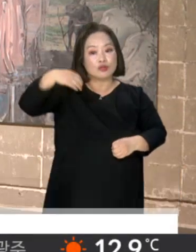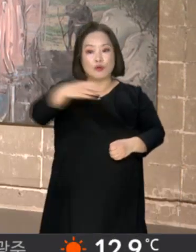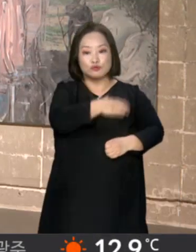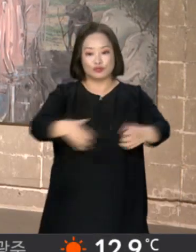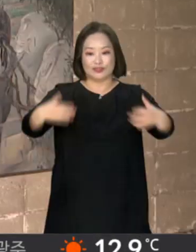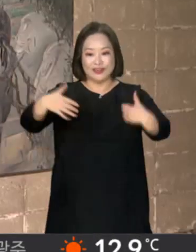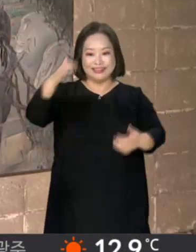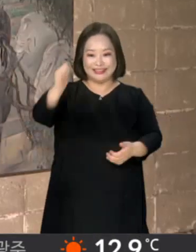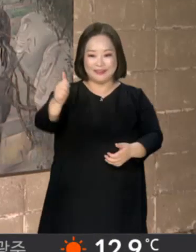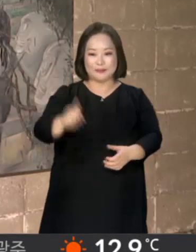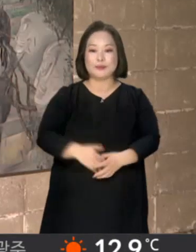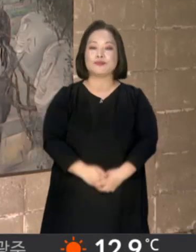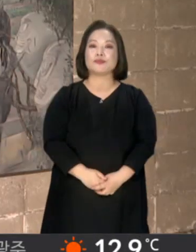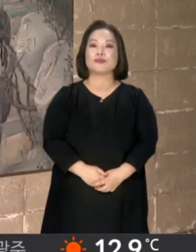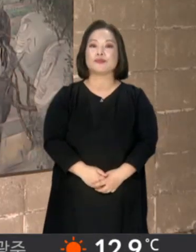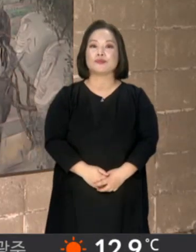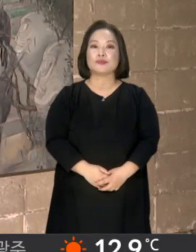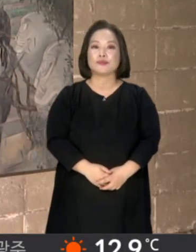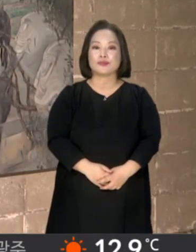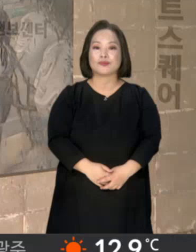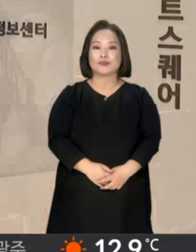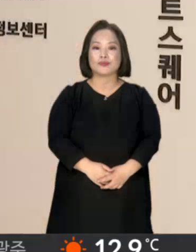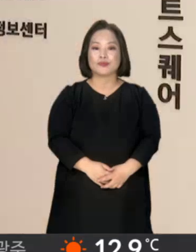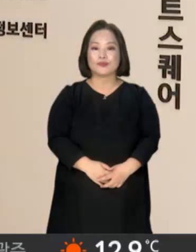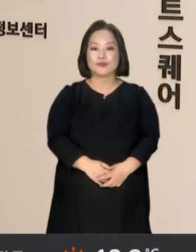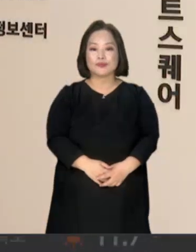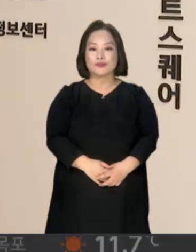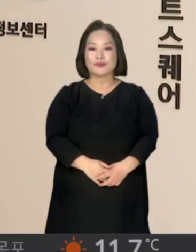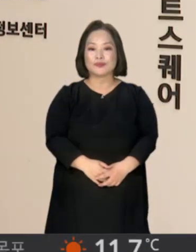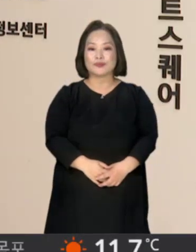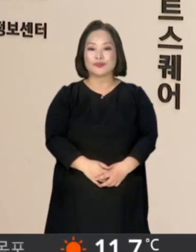이야기 직접 들어보겠습니다.